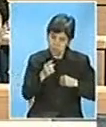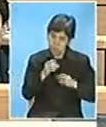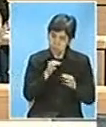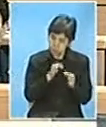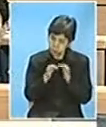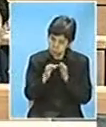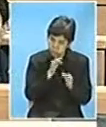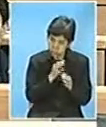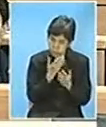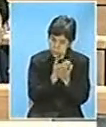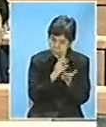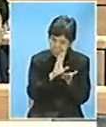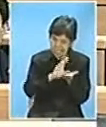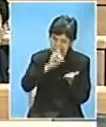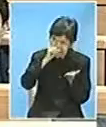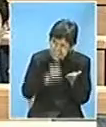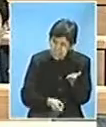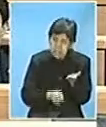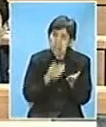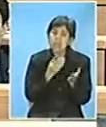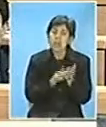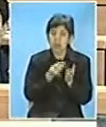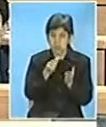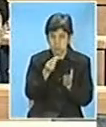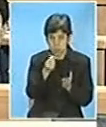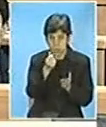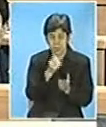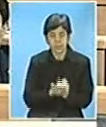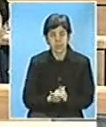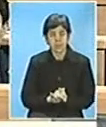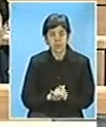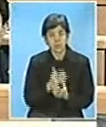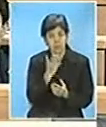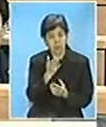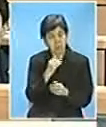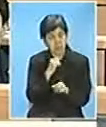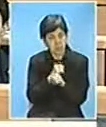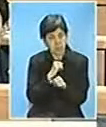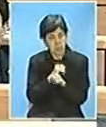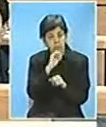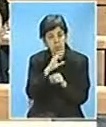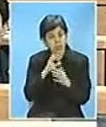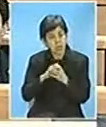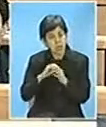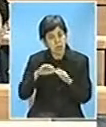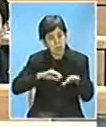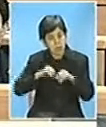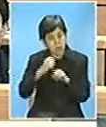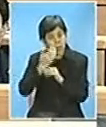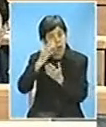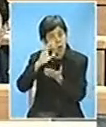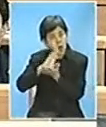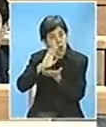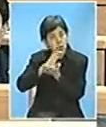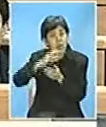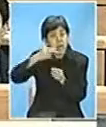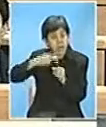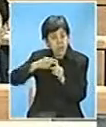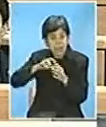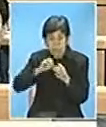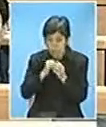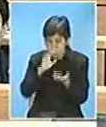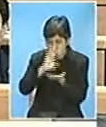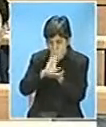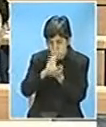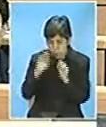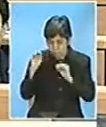ให้ได้ว่าราคาต้นทุนที่แท้จริงอยู่ที่จุดไหนนะครับหรือแม้กระทั่งถึงการปรับบทบาทกองทุนน้ำมันให้เป็นกองทุนสำหรับรักษาเสถียรภ